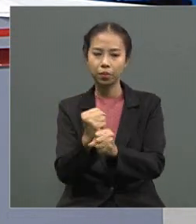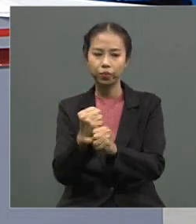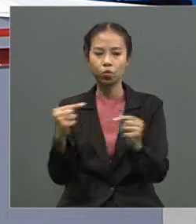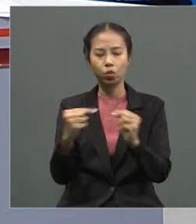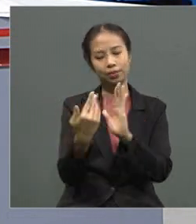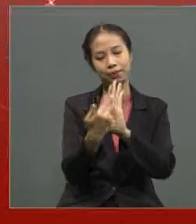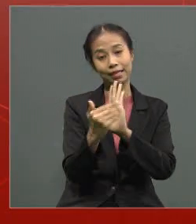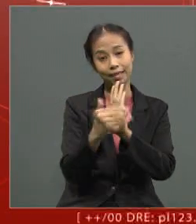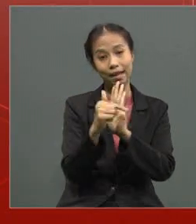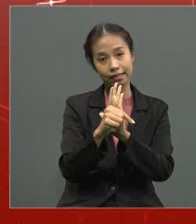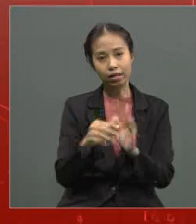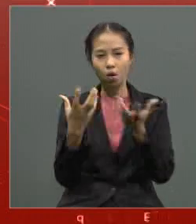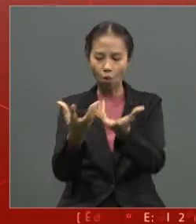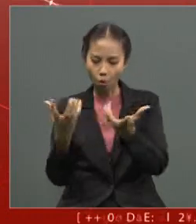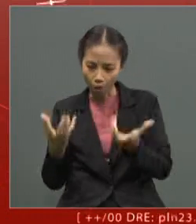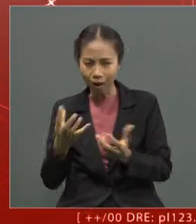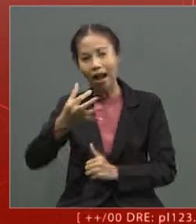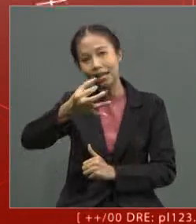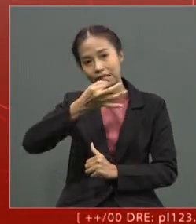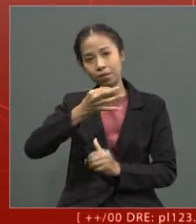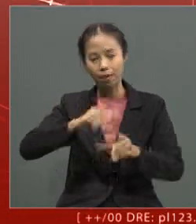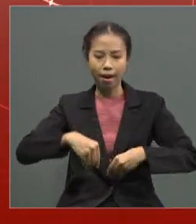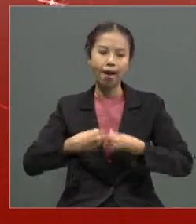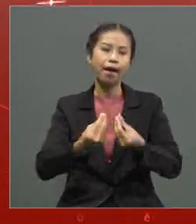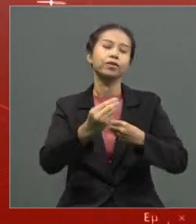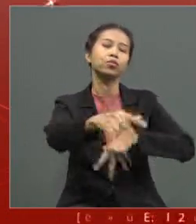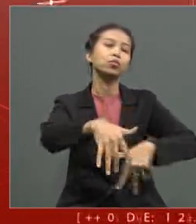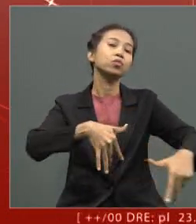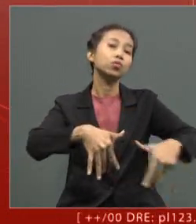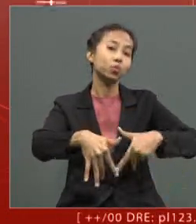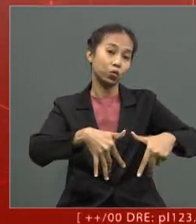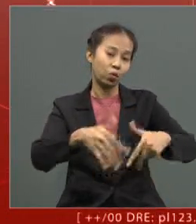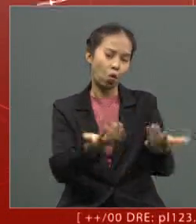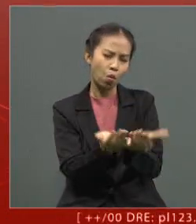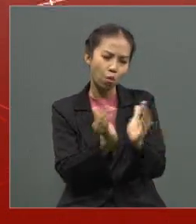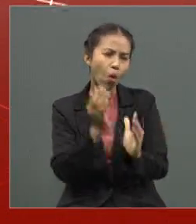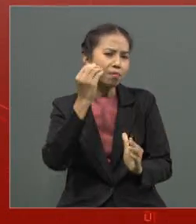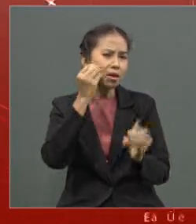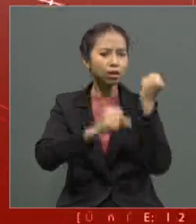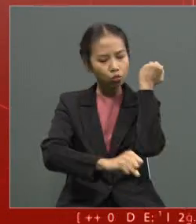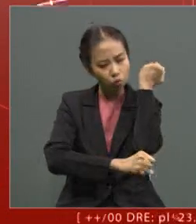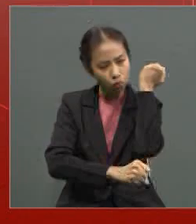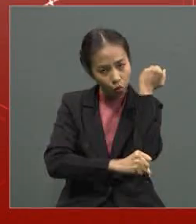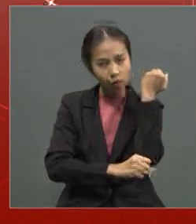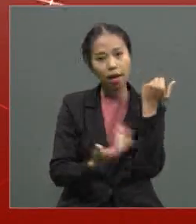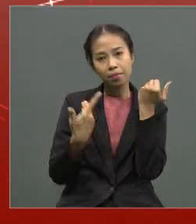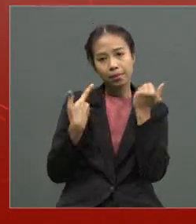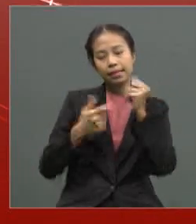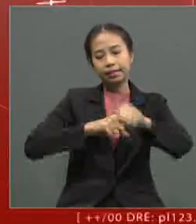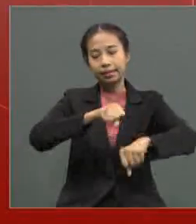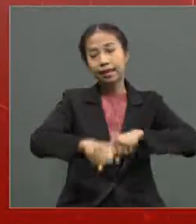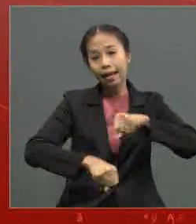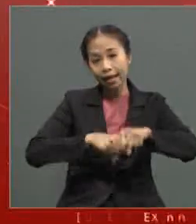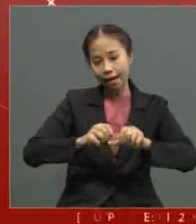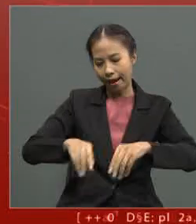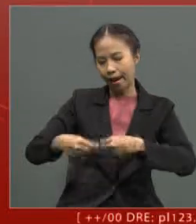านแล้วก็ไปมอบอุปกรณ์ประกอบอาชีพให้กับชาวบ้านที่อยู่ในครัวเรือนที่ยากจนนะคะแล้วก็มีรถจักรยานเอาไปให้กับ